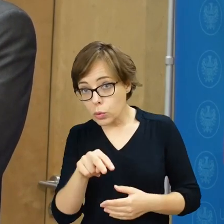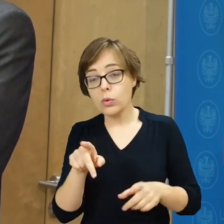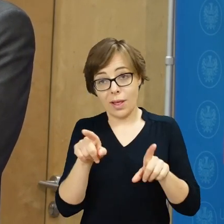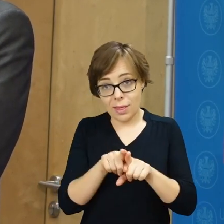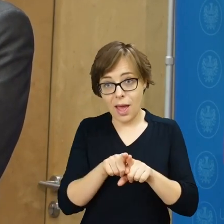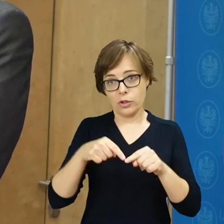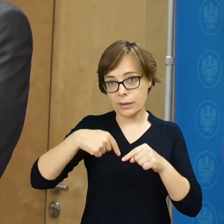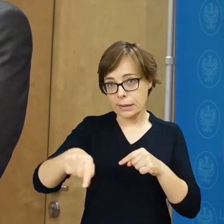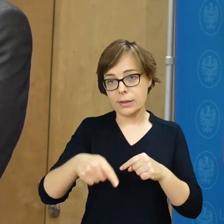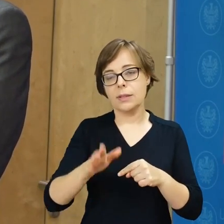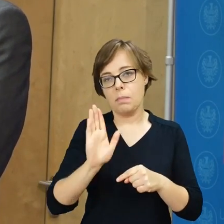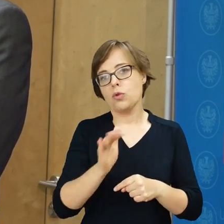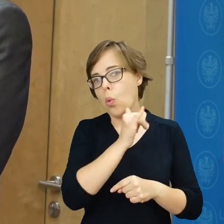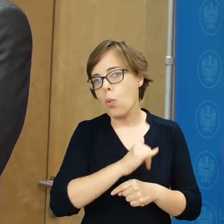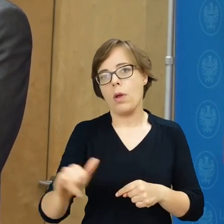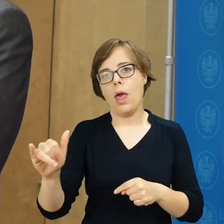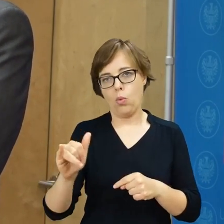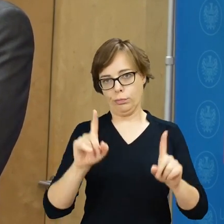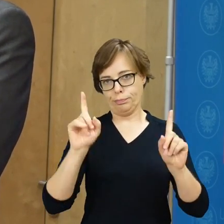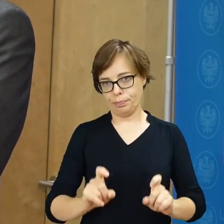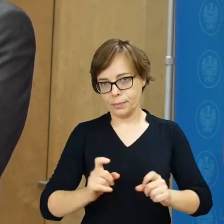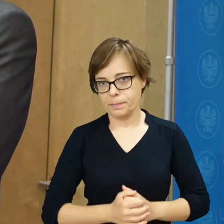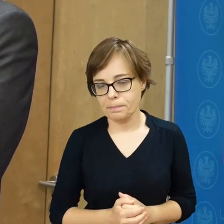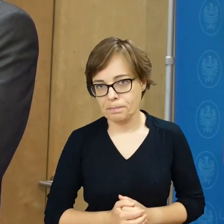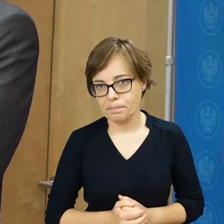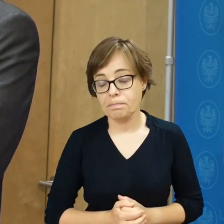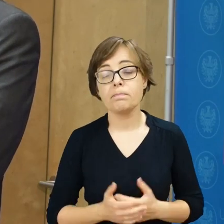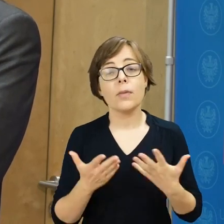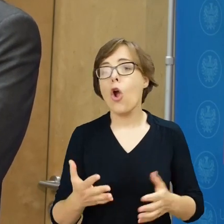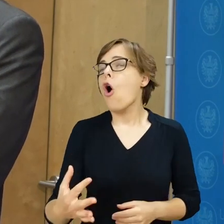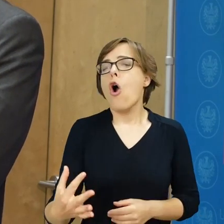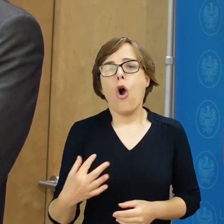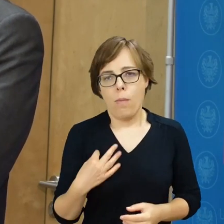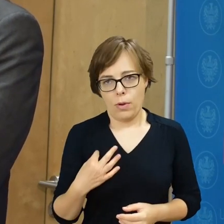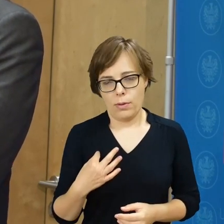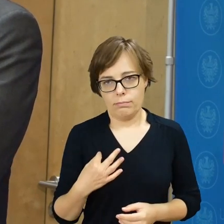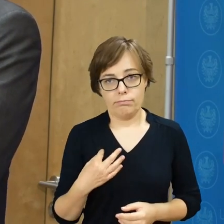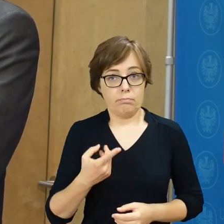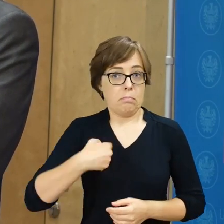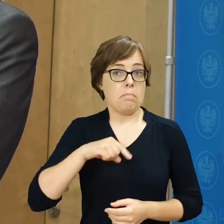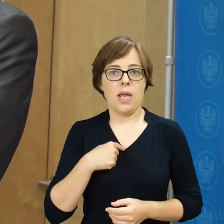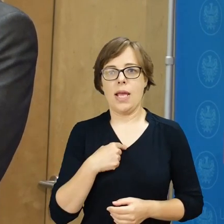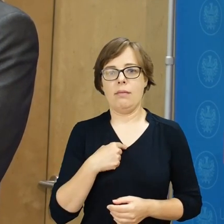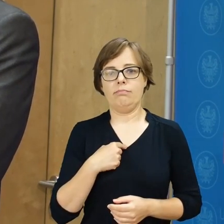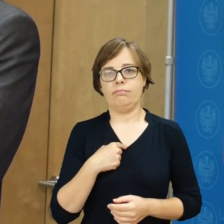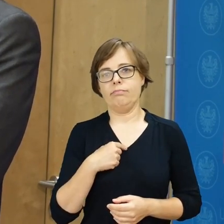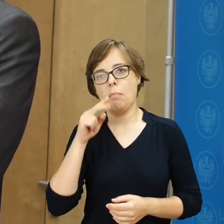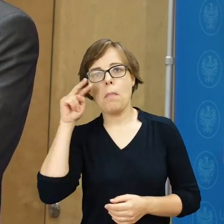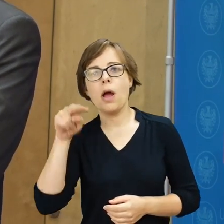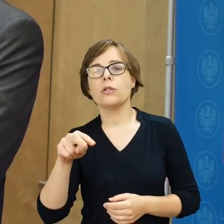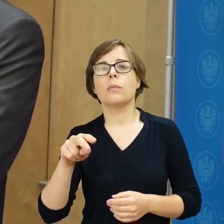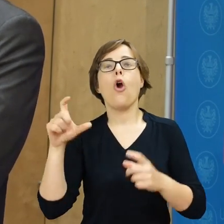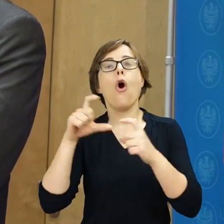w życie będziemy obchodzili. I niezależnie od tego, czy będziemy patrzyli z perspektywy artykułu 10